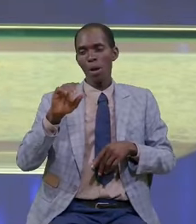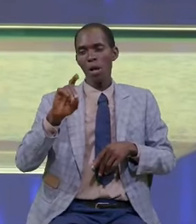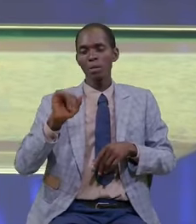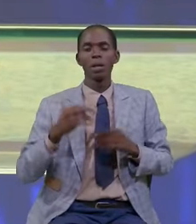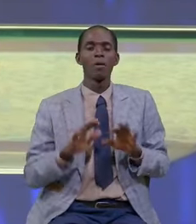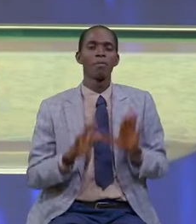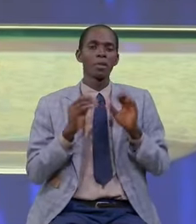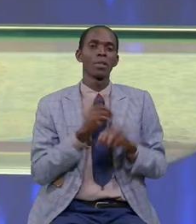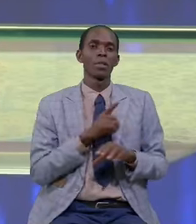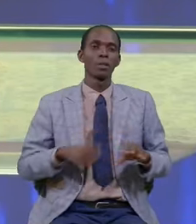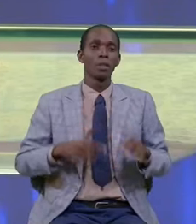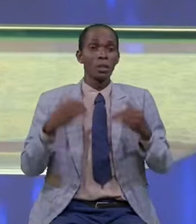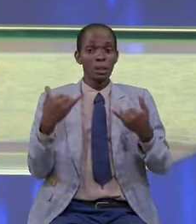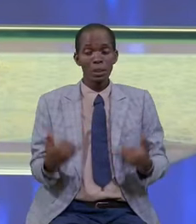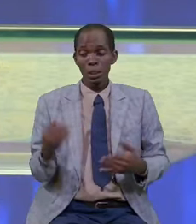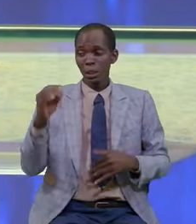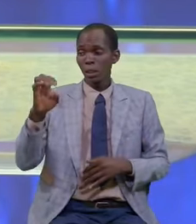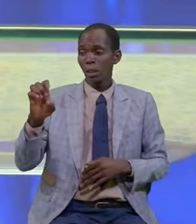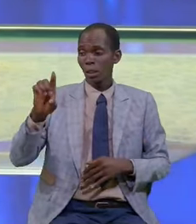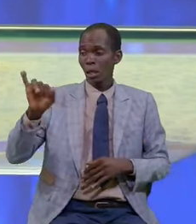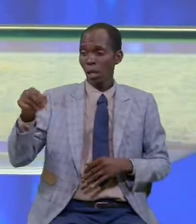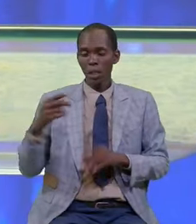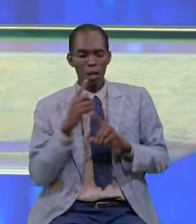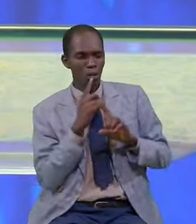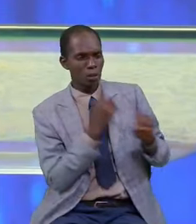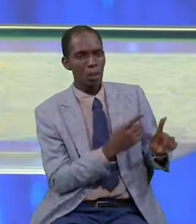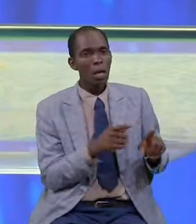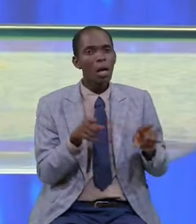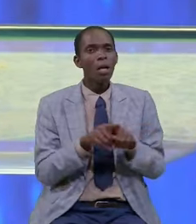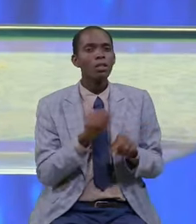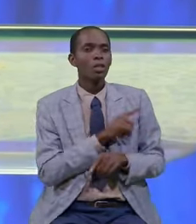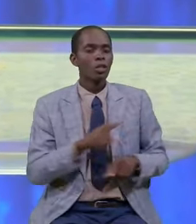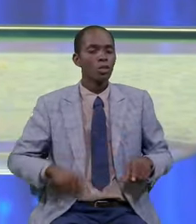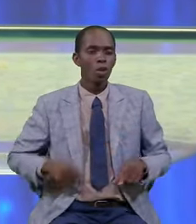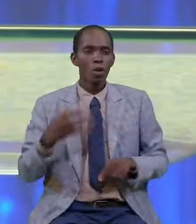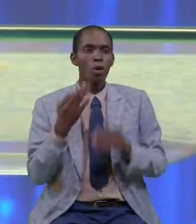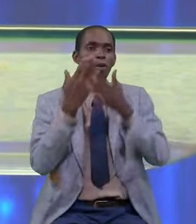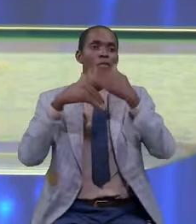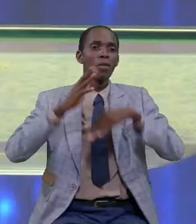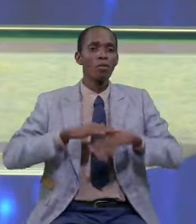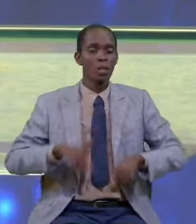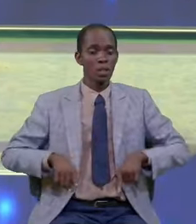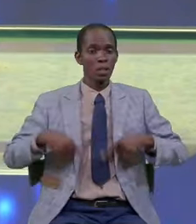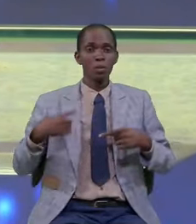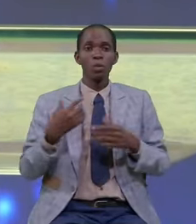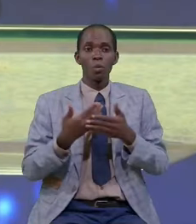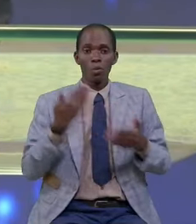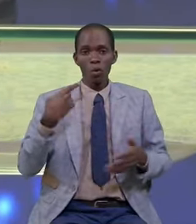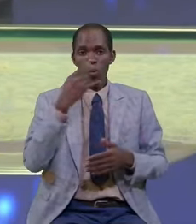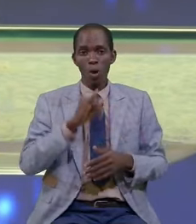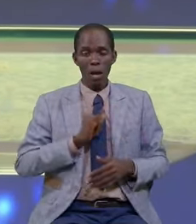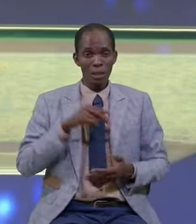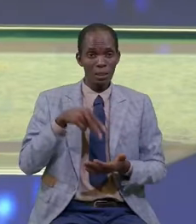mais il dit, l'Éternel des armées dont je suis le serviteur est vivant. Aujourd'hui, je me